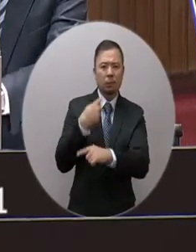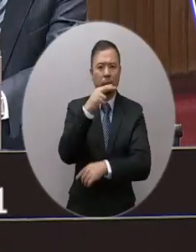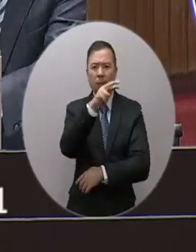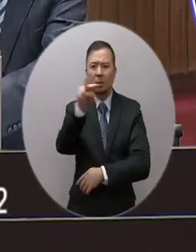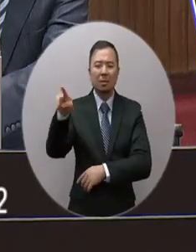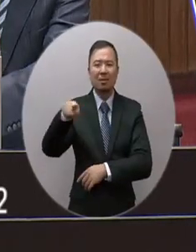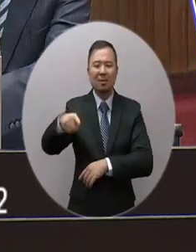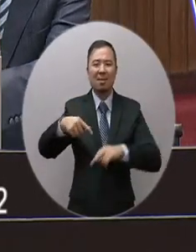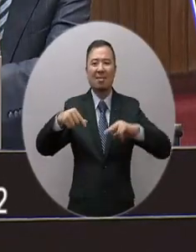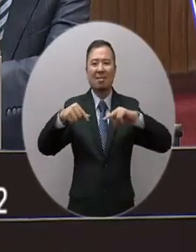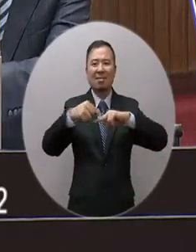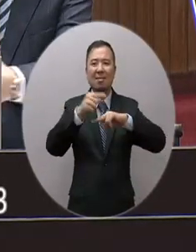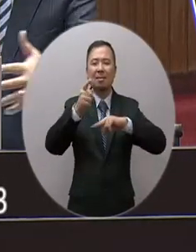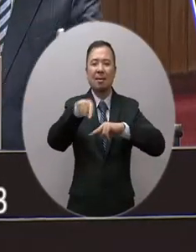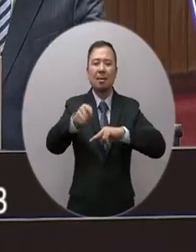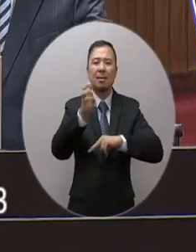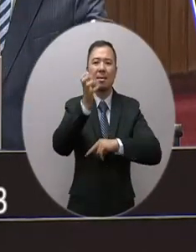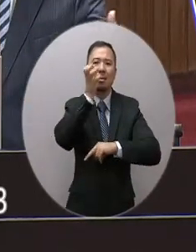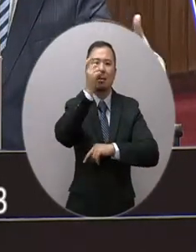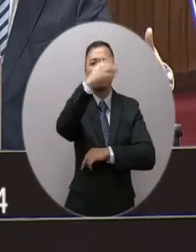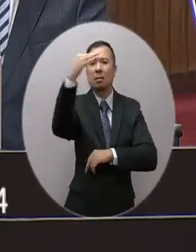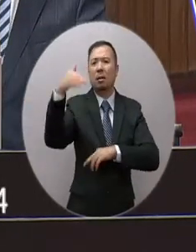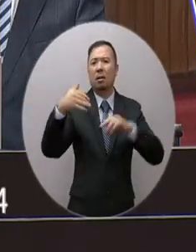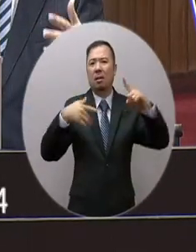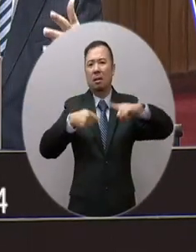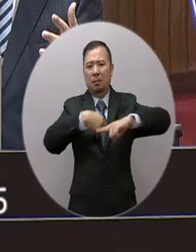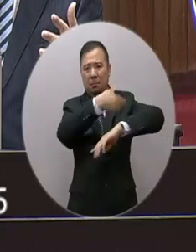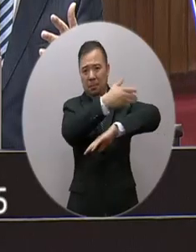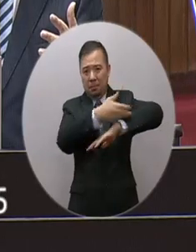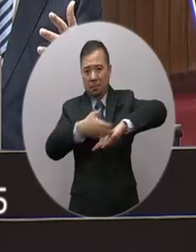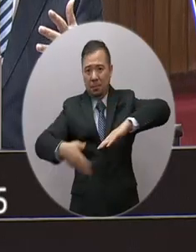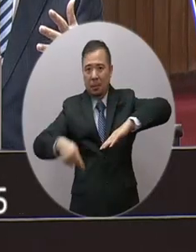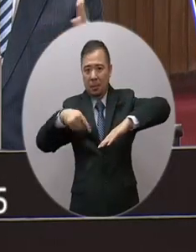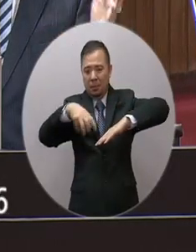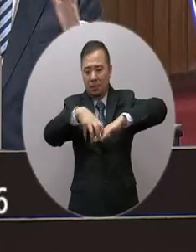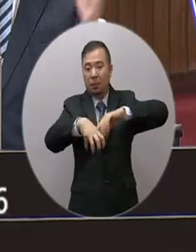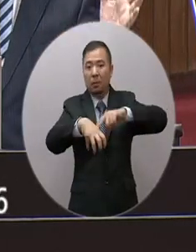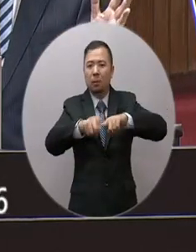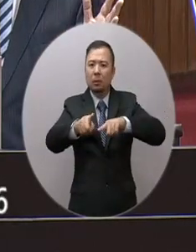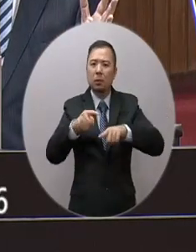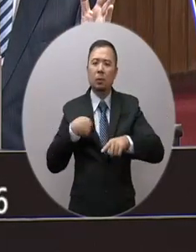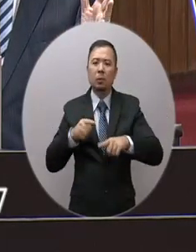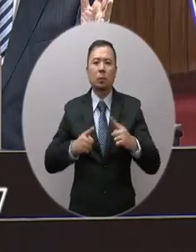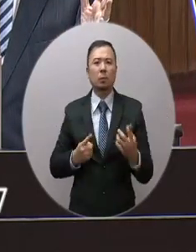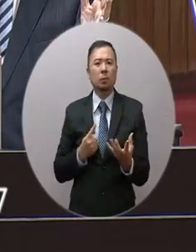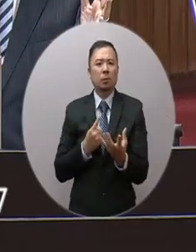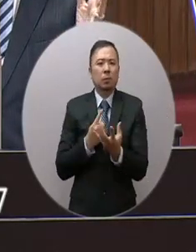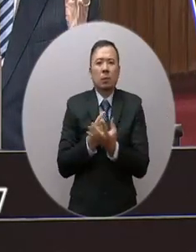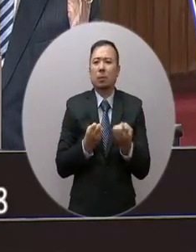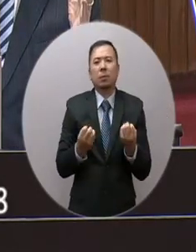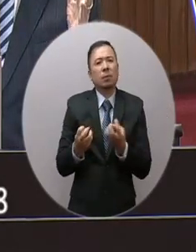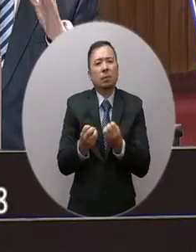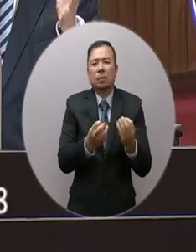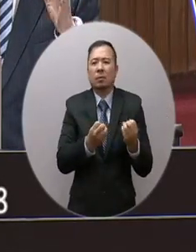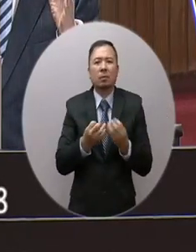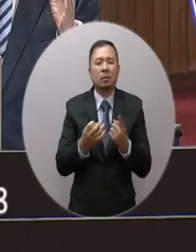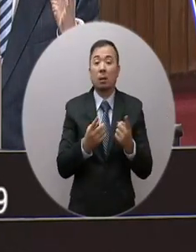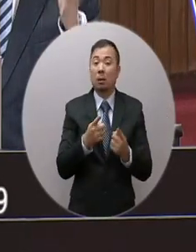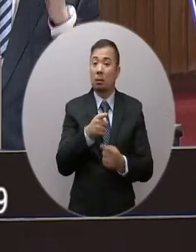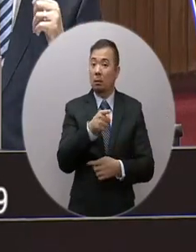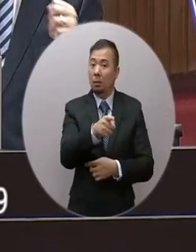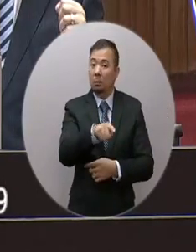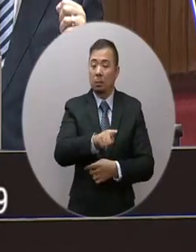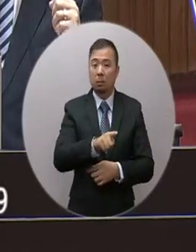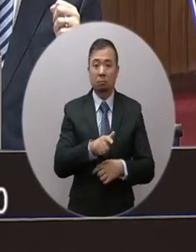金刚山的山脚下跟这几位法基大家在谈的时候，其实他们心里面是，他们不是那